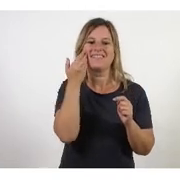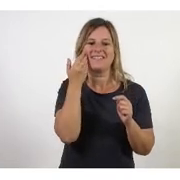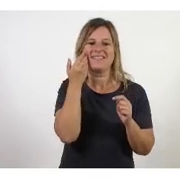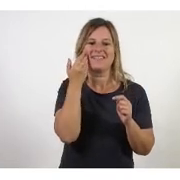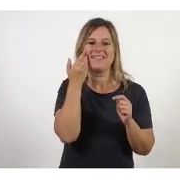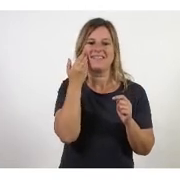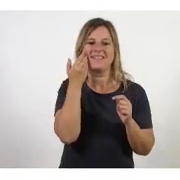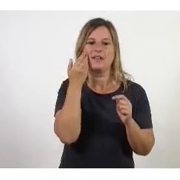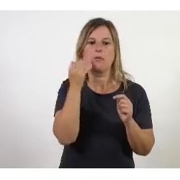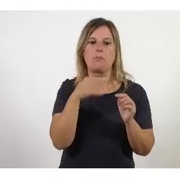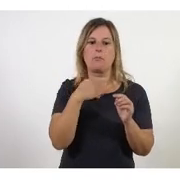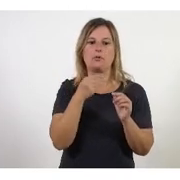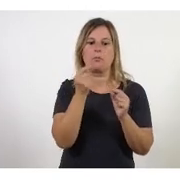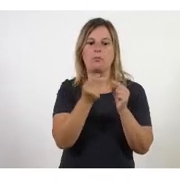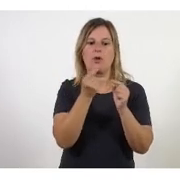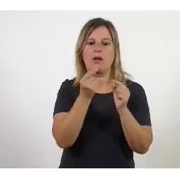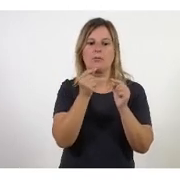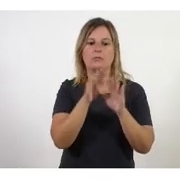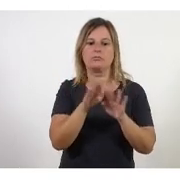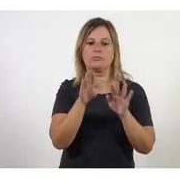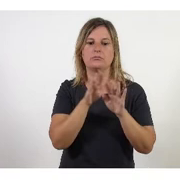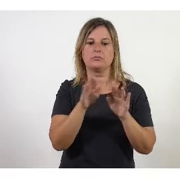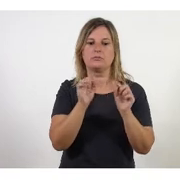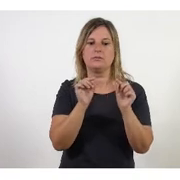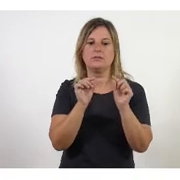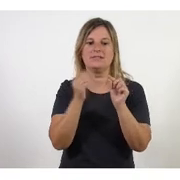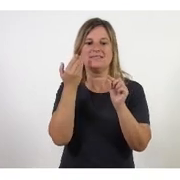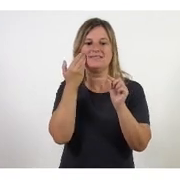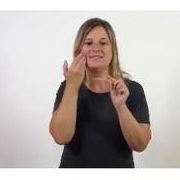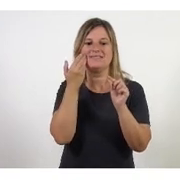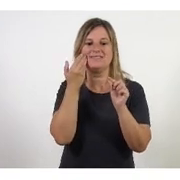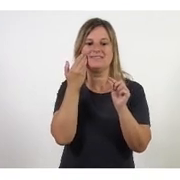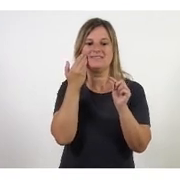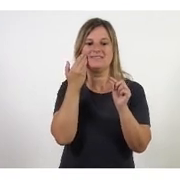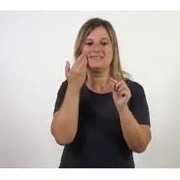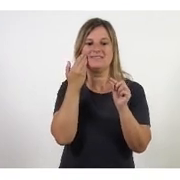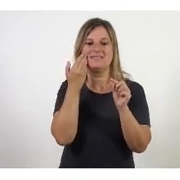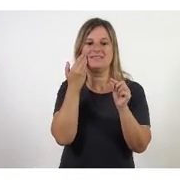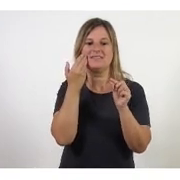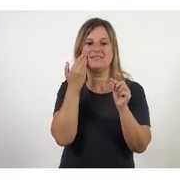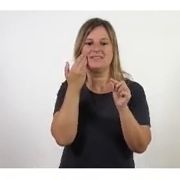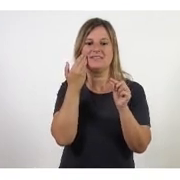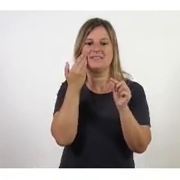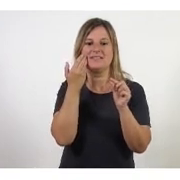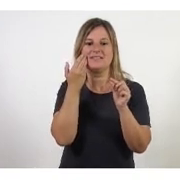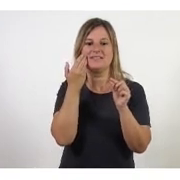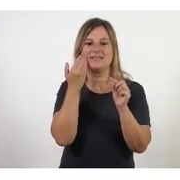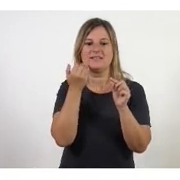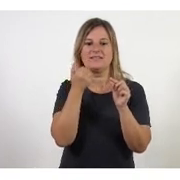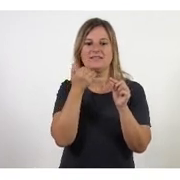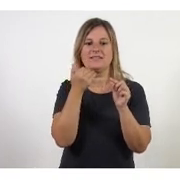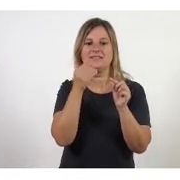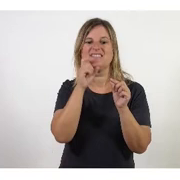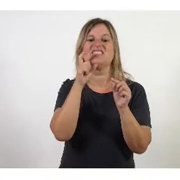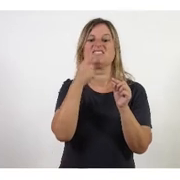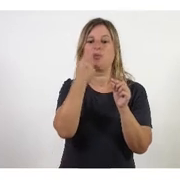no està fluid el vídeo com us arriba a través d'internet, però jo veig que ja està somrient i sé que quan fa alguna cosa així